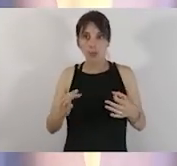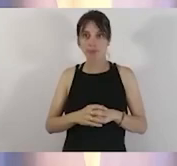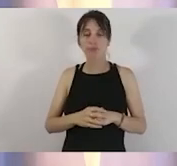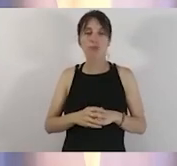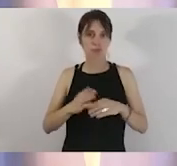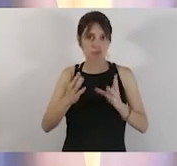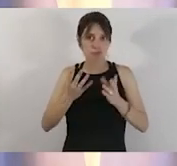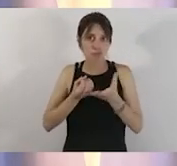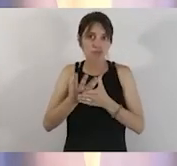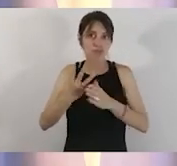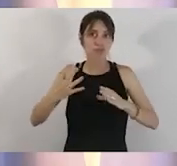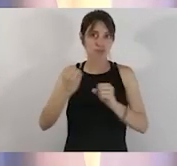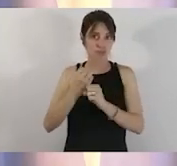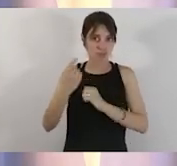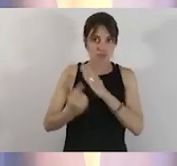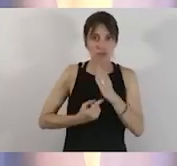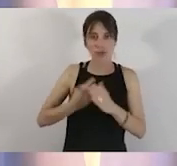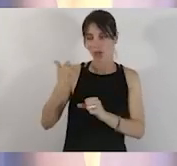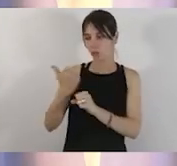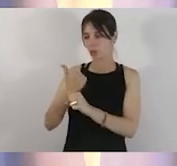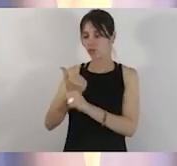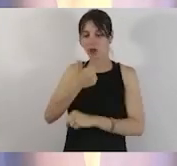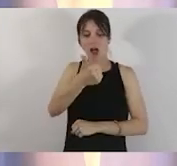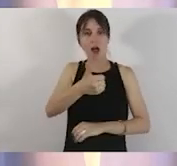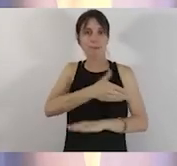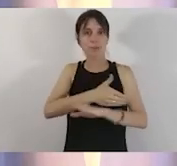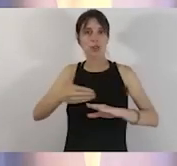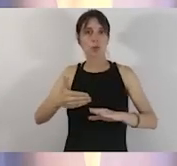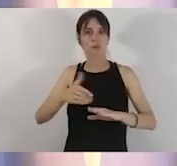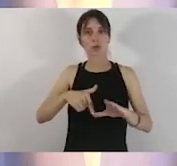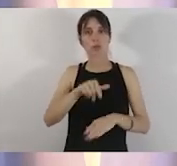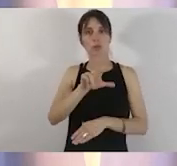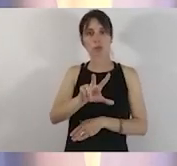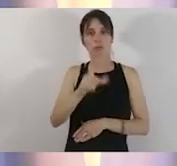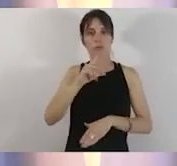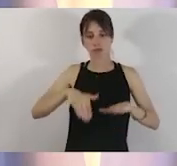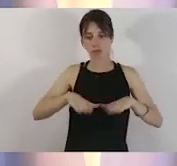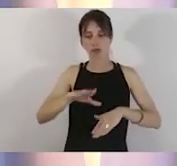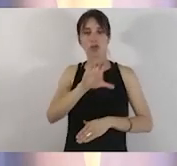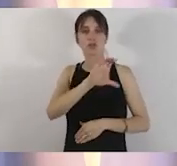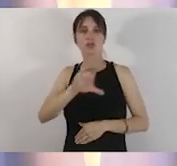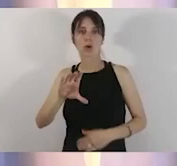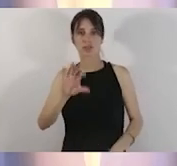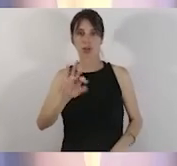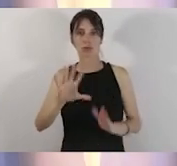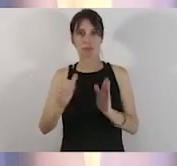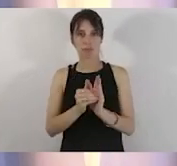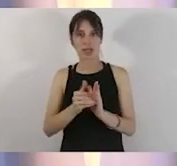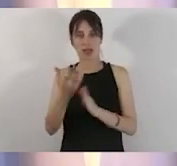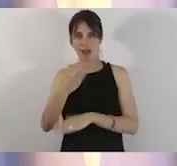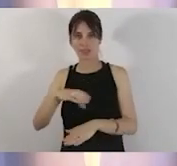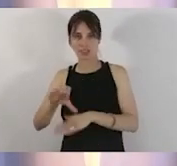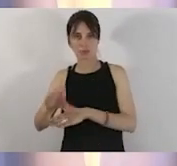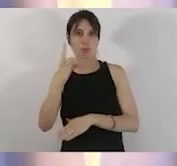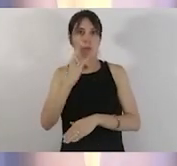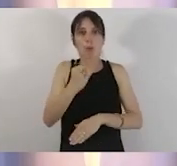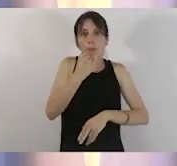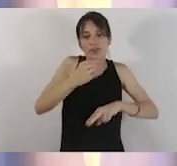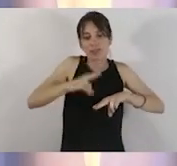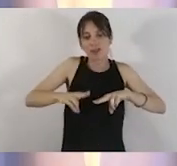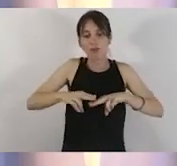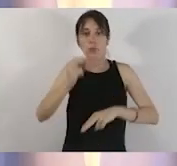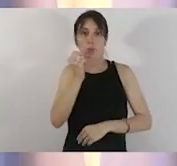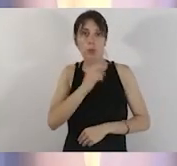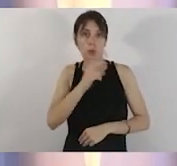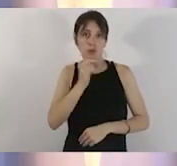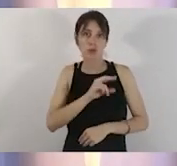année, nous avons 1,3 million en fonctionnement, 150 000 euros en investissement pour des petits travaux d'urgence, hein,